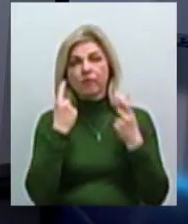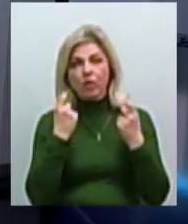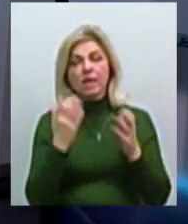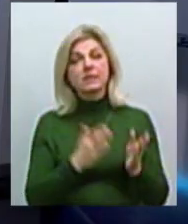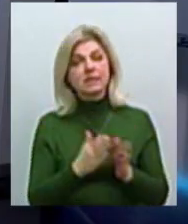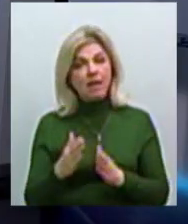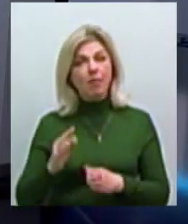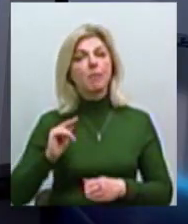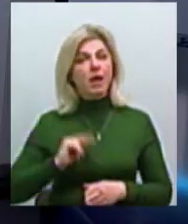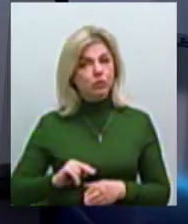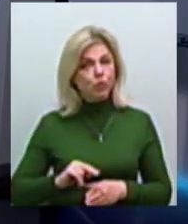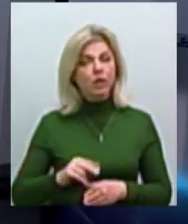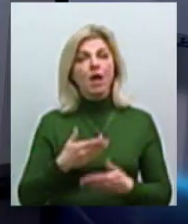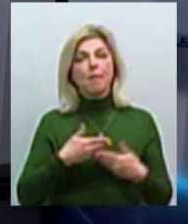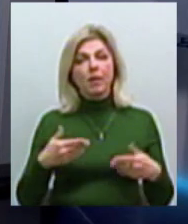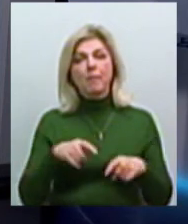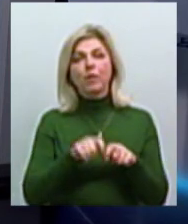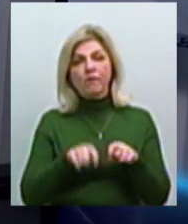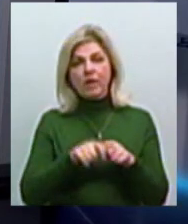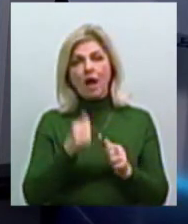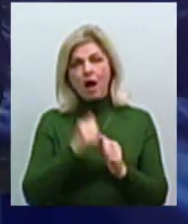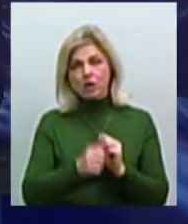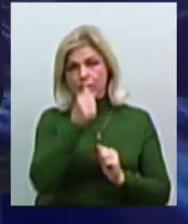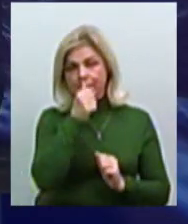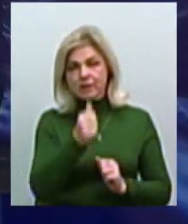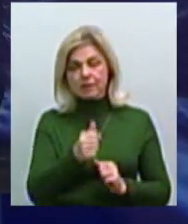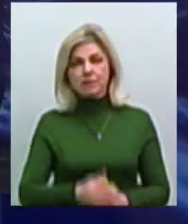працює. Ми її перевіряємо кожного місяця.